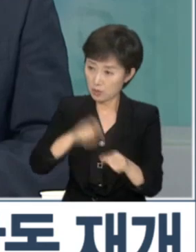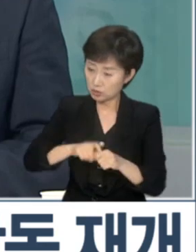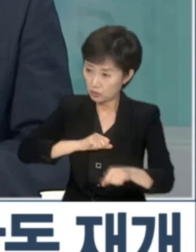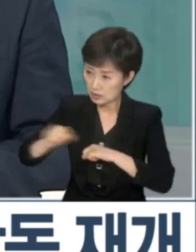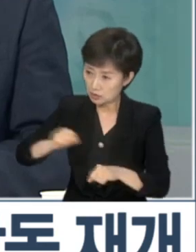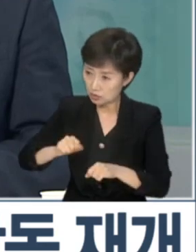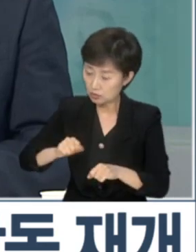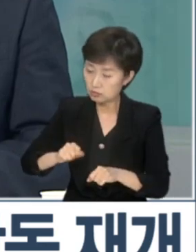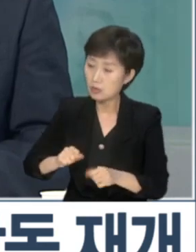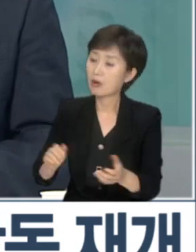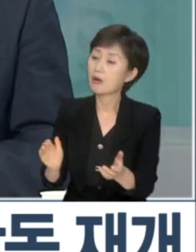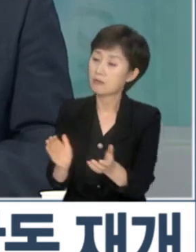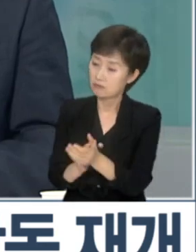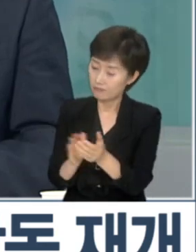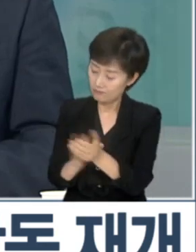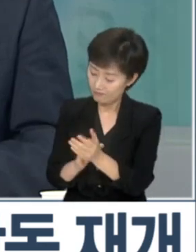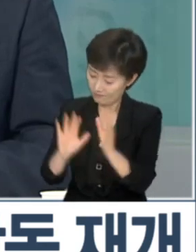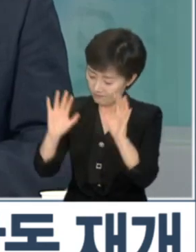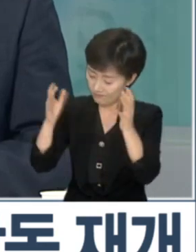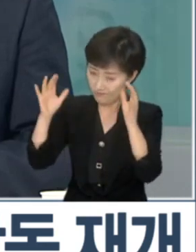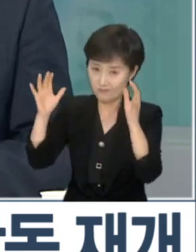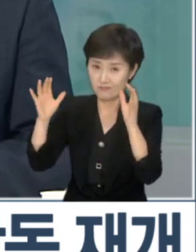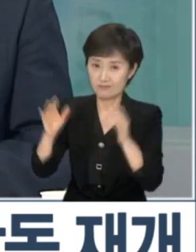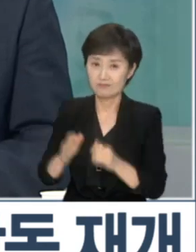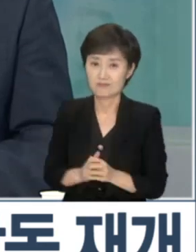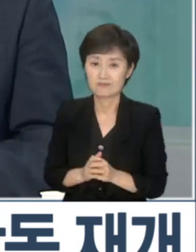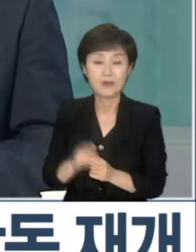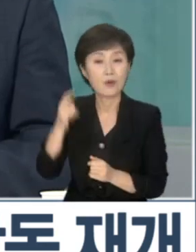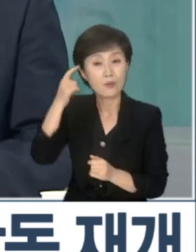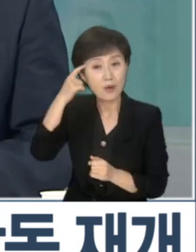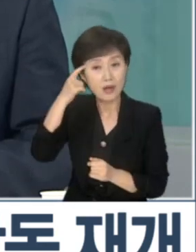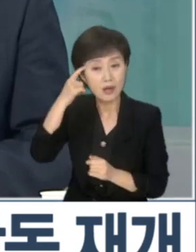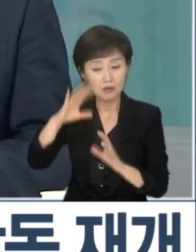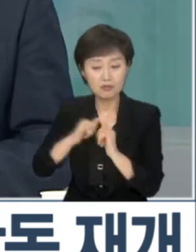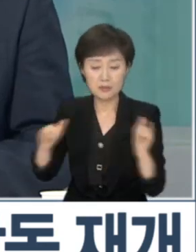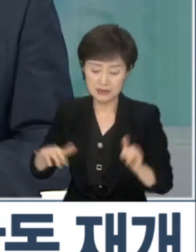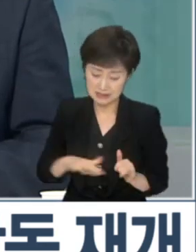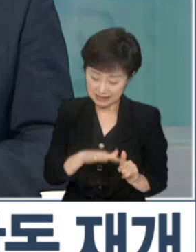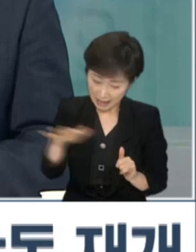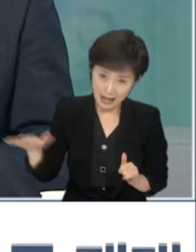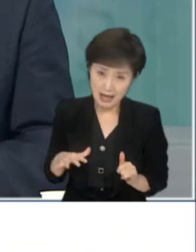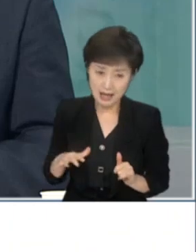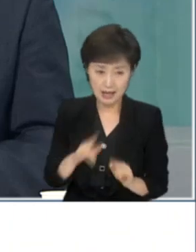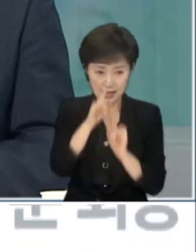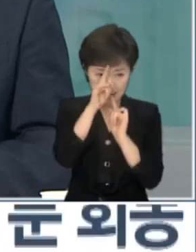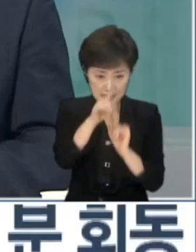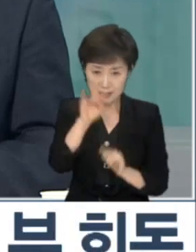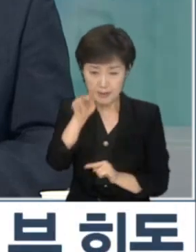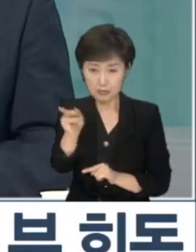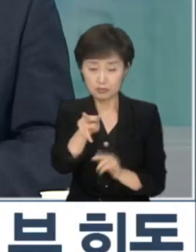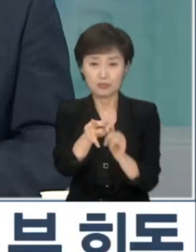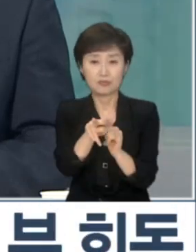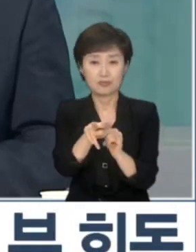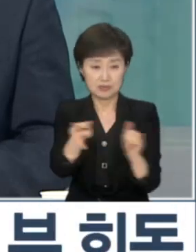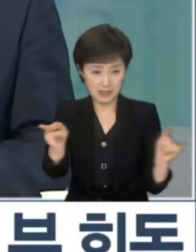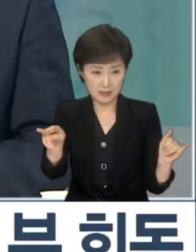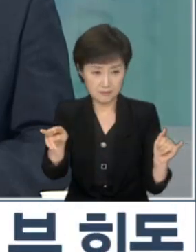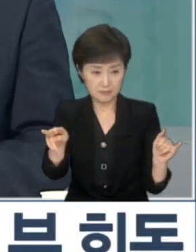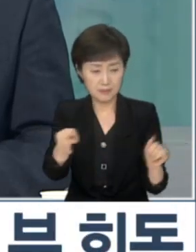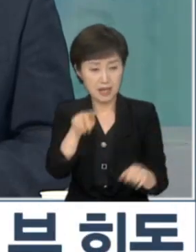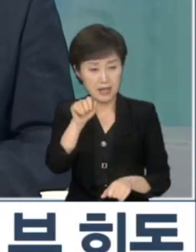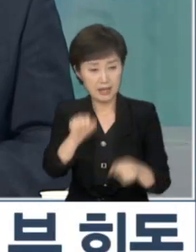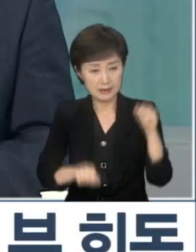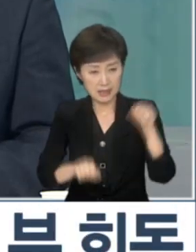하면 박수칩니다 쌍수를 들고 환영합니다 우리 국민들은 지난 이명박 또 박근혜 대통령의 그런